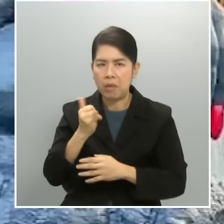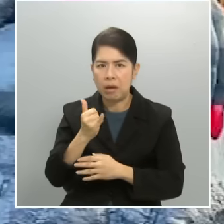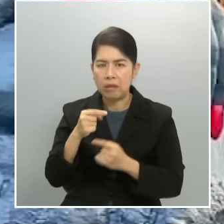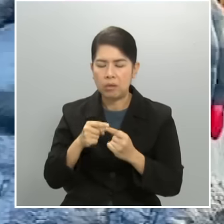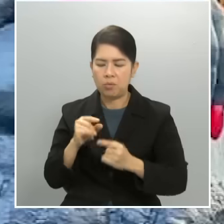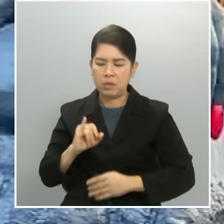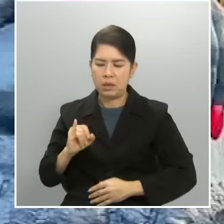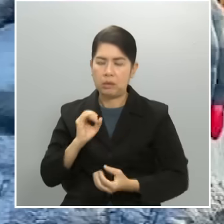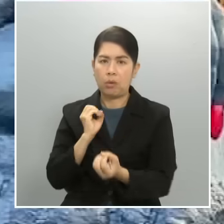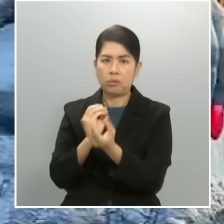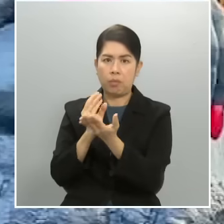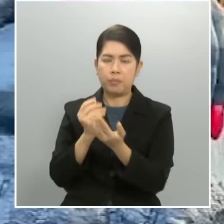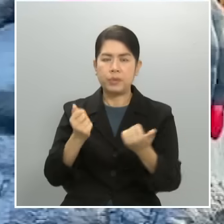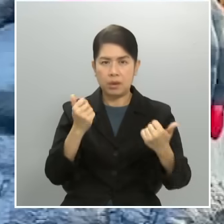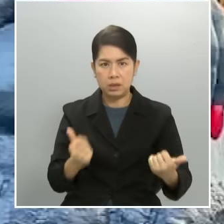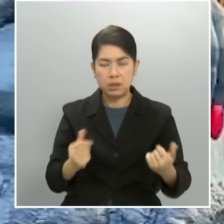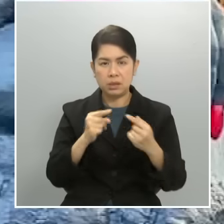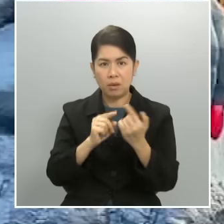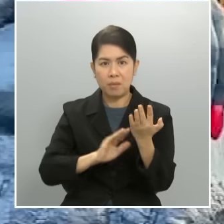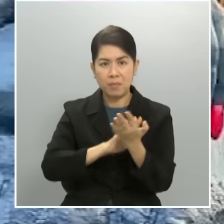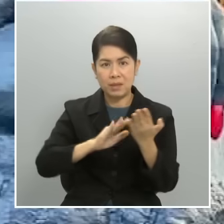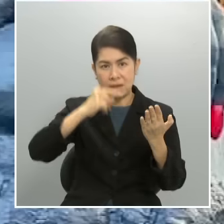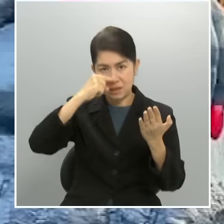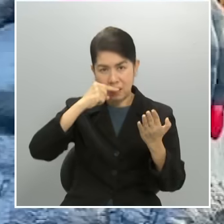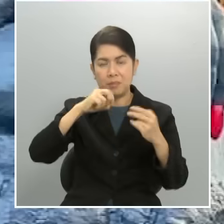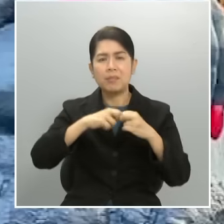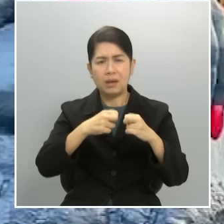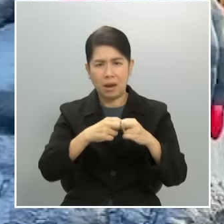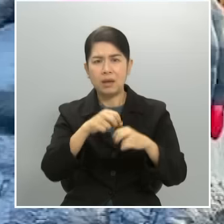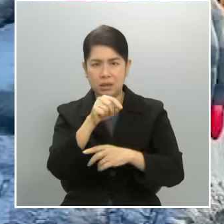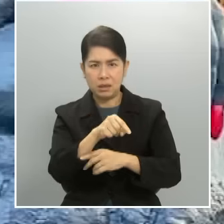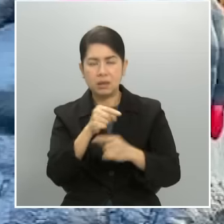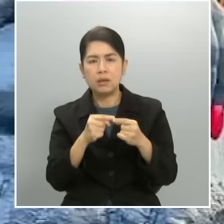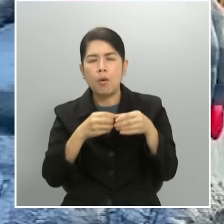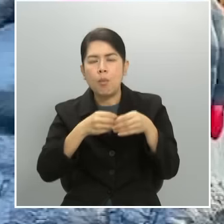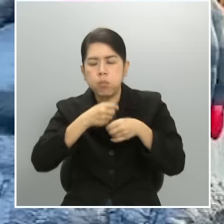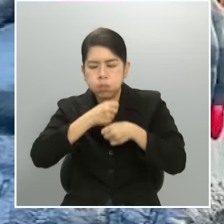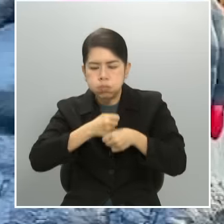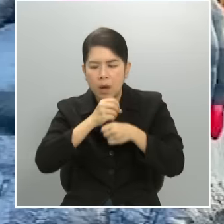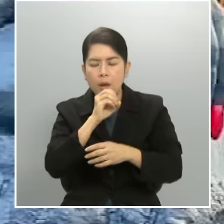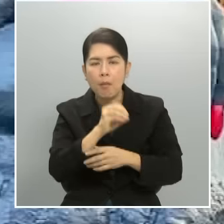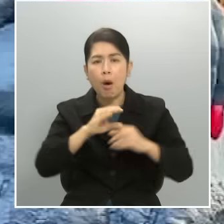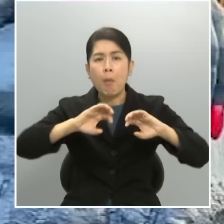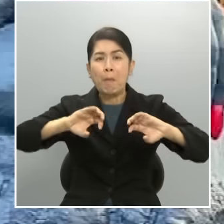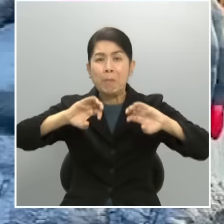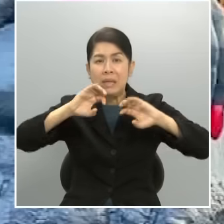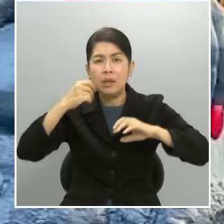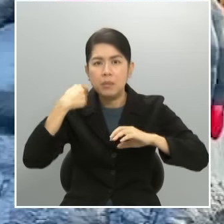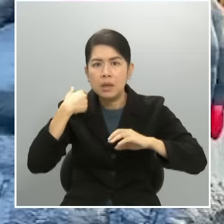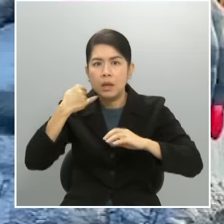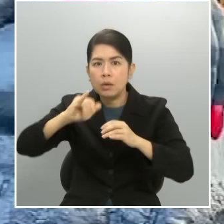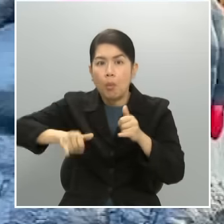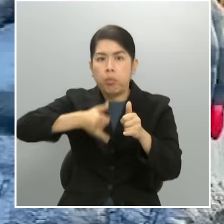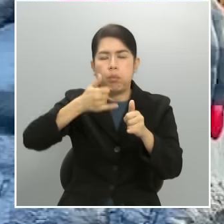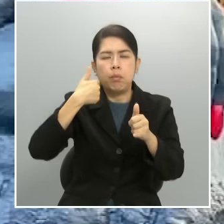ประเพณีบ้านเมืองสถานการณ์อย่างนี้คล้ายกับที่คนแต่โบราณเนี่ยท่านพูดว่าผีป่าก็จะวิ่งมาสิงเมือง